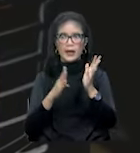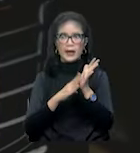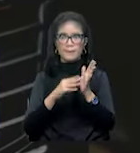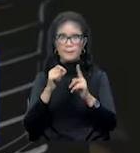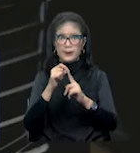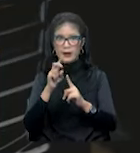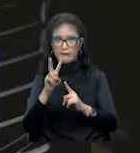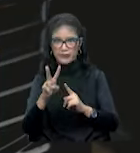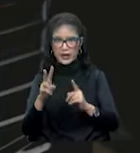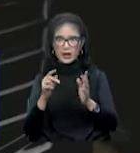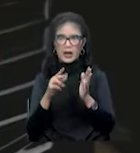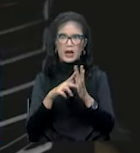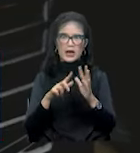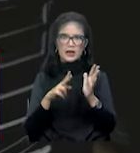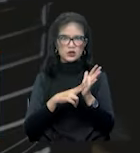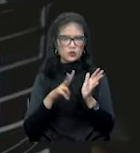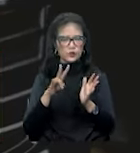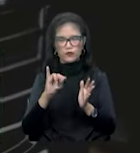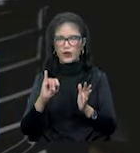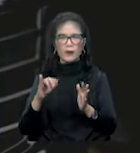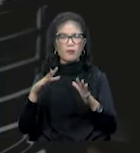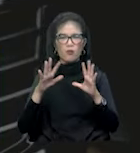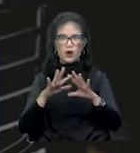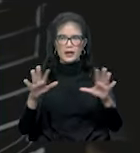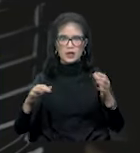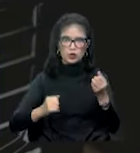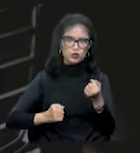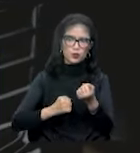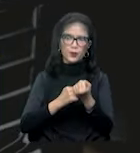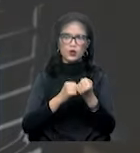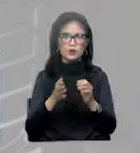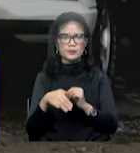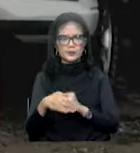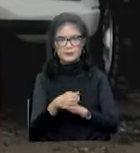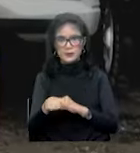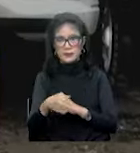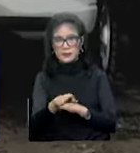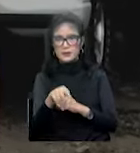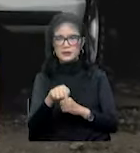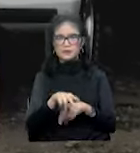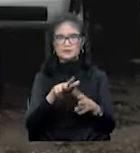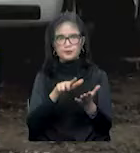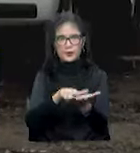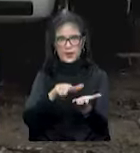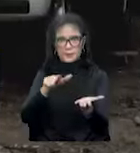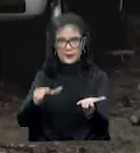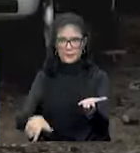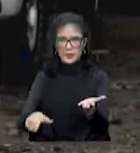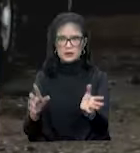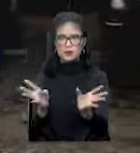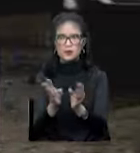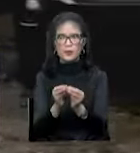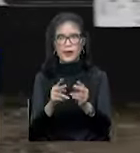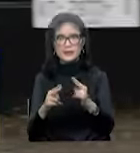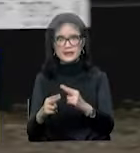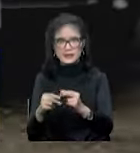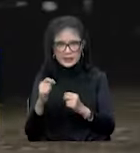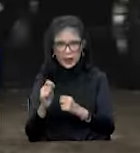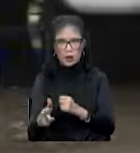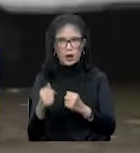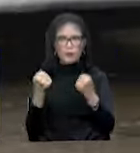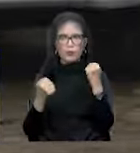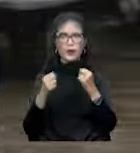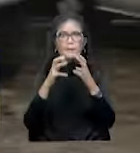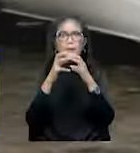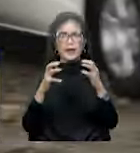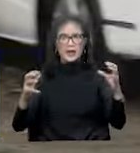sangat banyak permintaan untuk mensupport mobilisasi ke IKN Balikpapan. Tingginya permintaan jasa rental mobil jelang upacara Hari Kemerdekaan